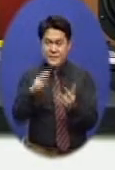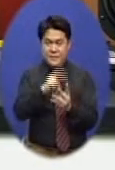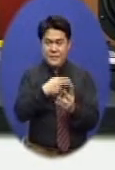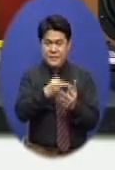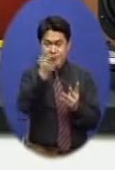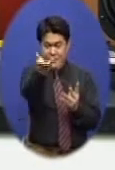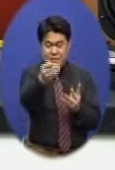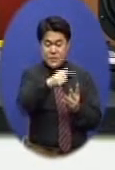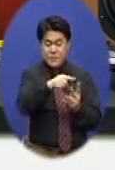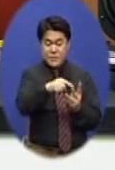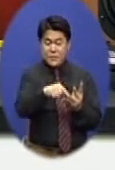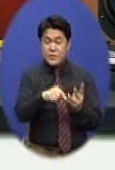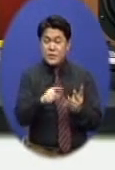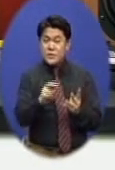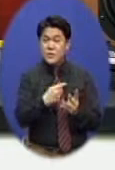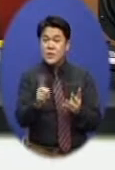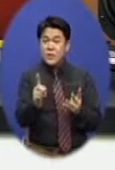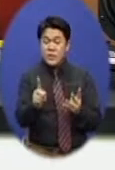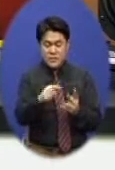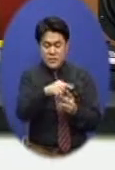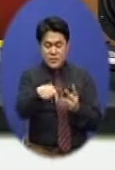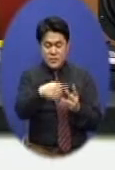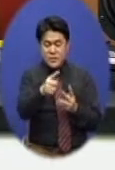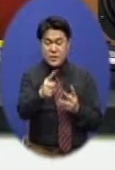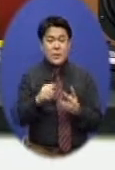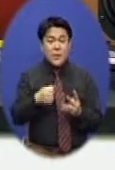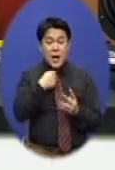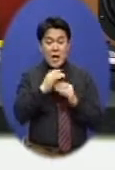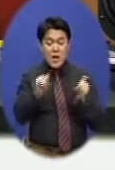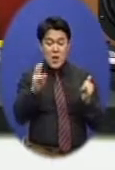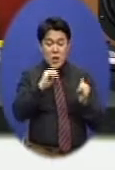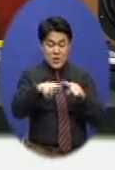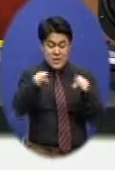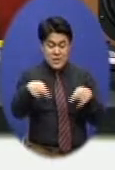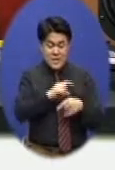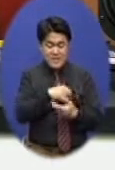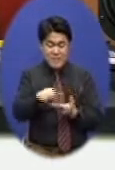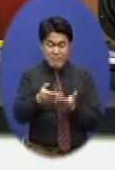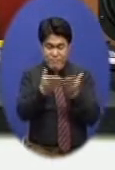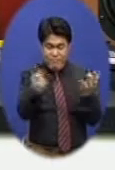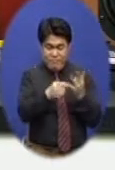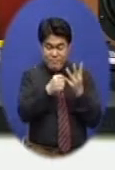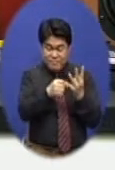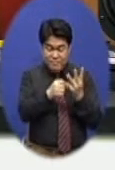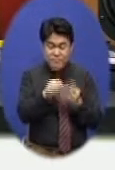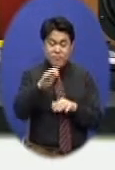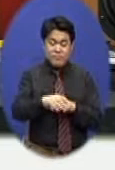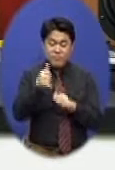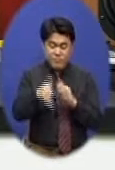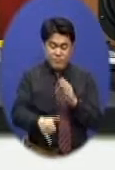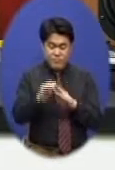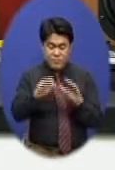분에게 선물을 드립니다. 어떤 네. 선물이 준비됐나요? 세 분께는요, MC들의 사인 CD를 보내드리고요. 네. 그리고 한 분께는